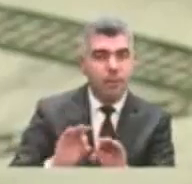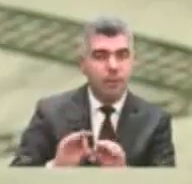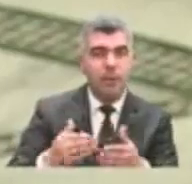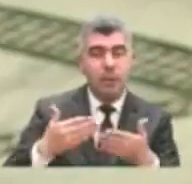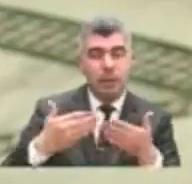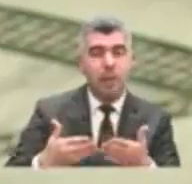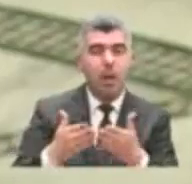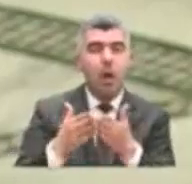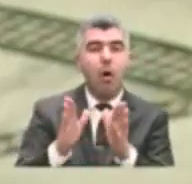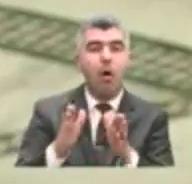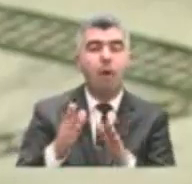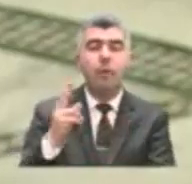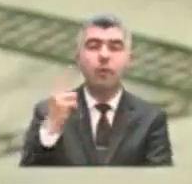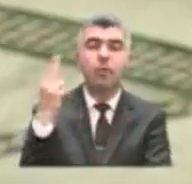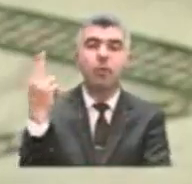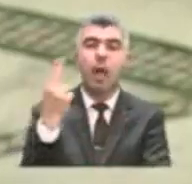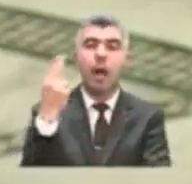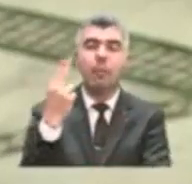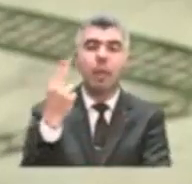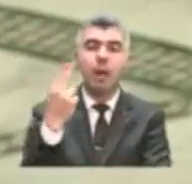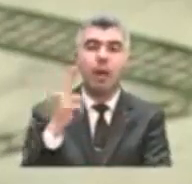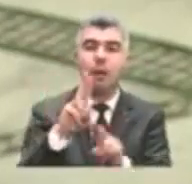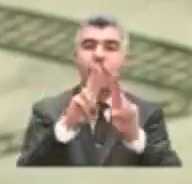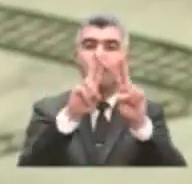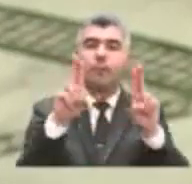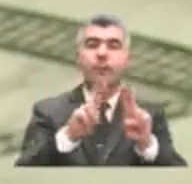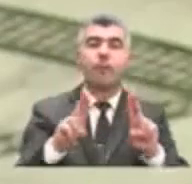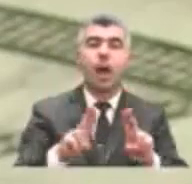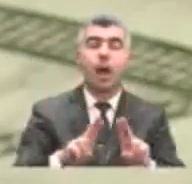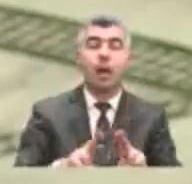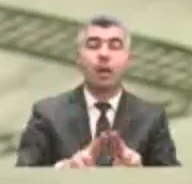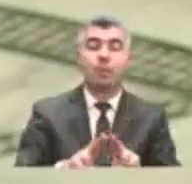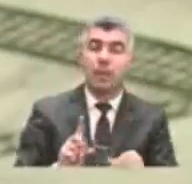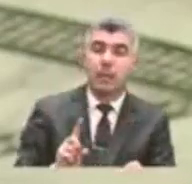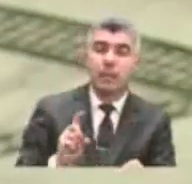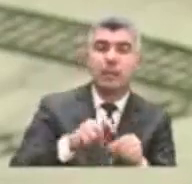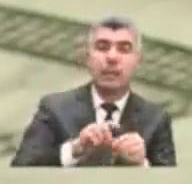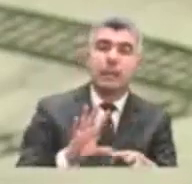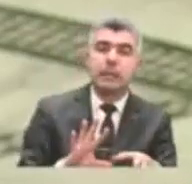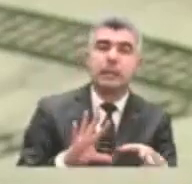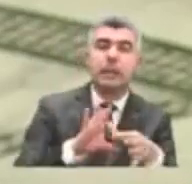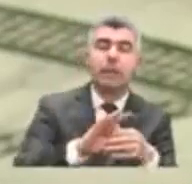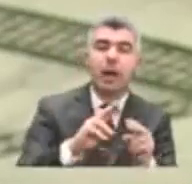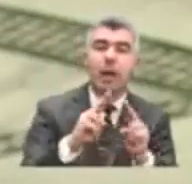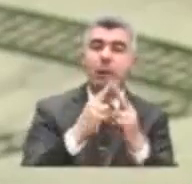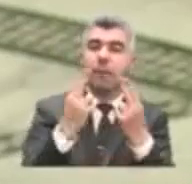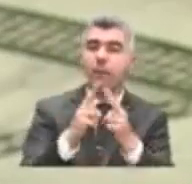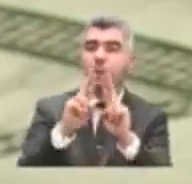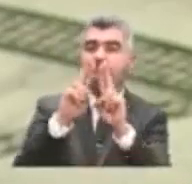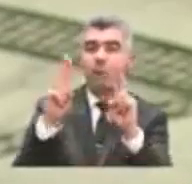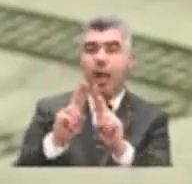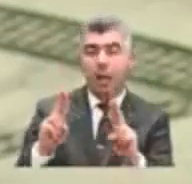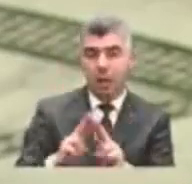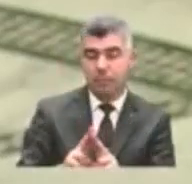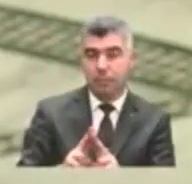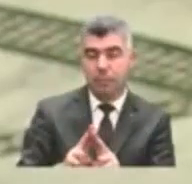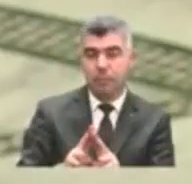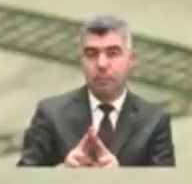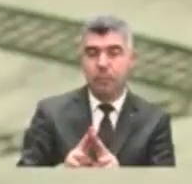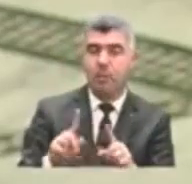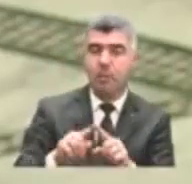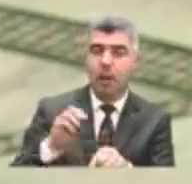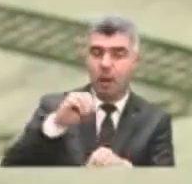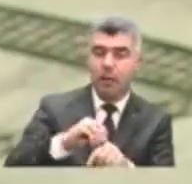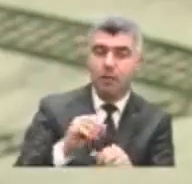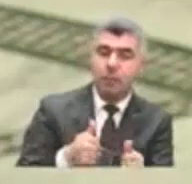انفتاح الجامعه المغربيه على محيطها الدولي من خلال تطوير الشركات وابرام الاتفاقيات الدوليه وكذلك لمواكبه